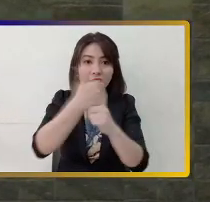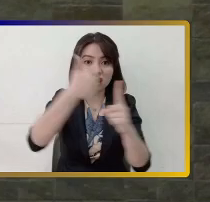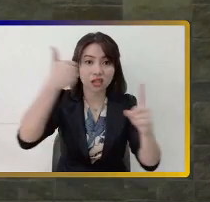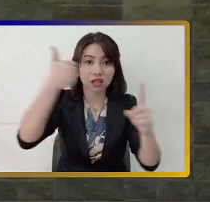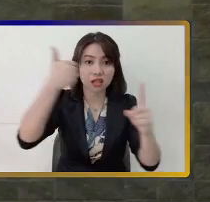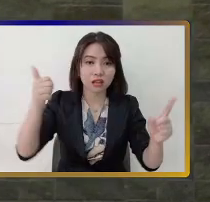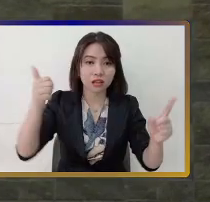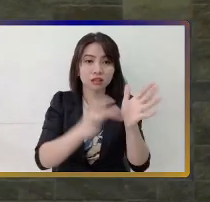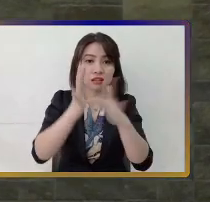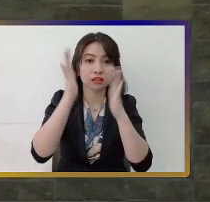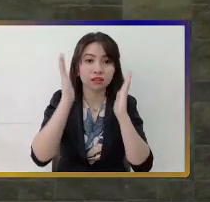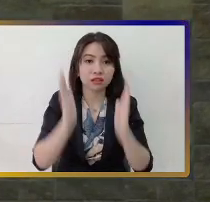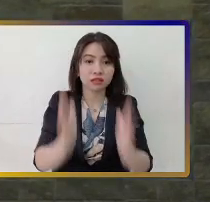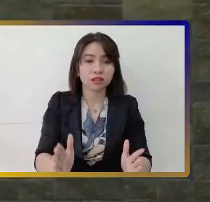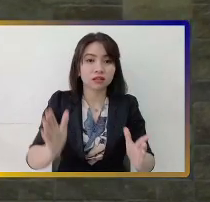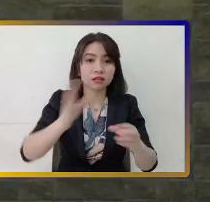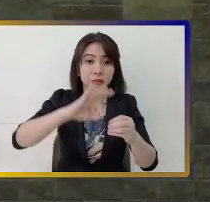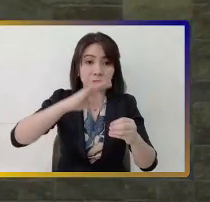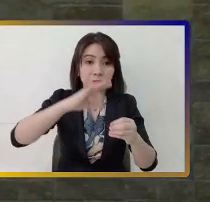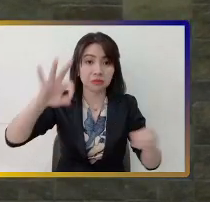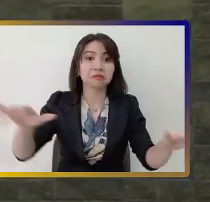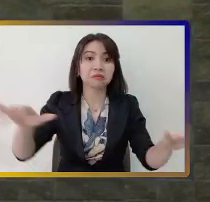ng espiritong katulad nito,